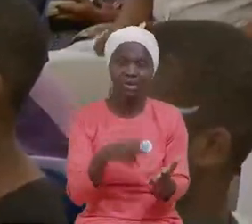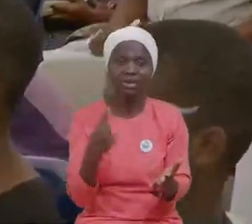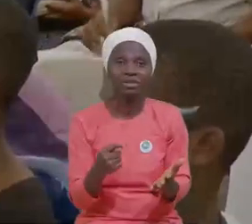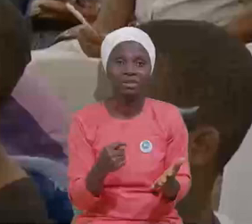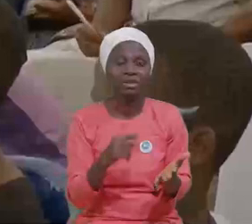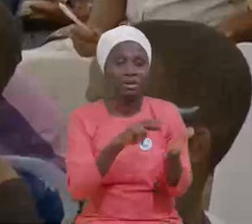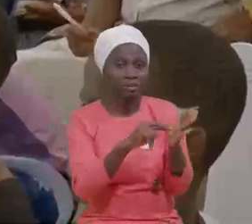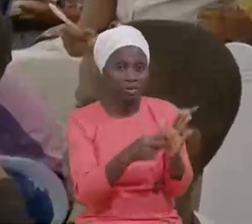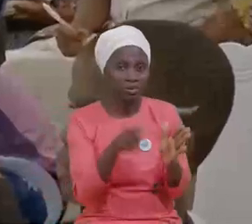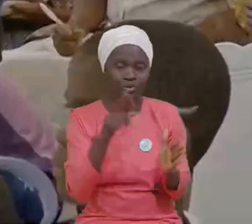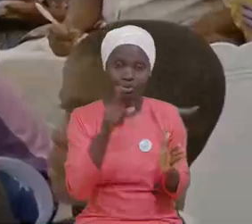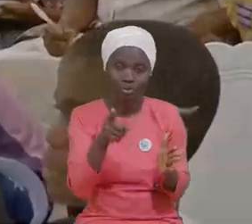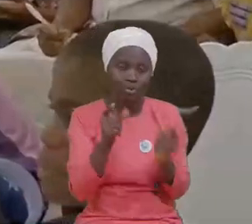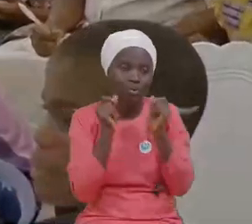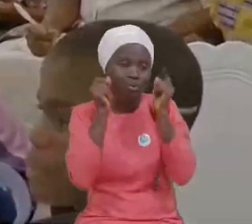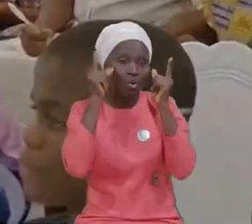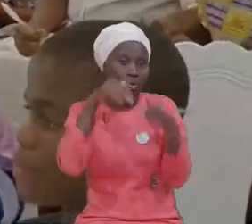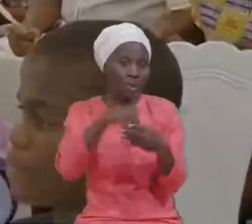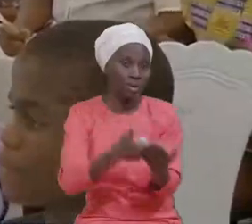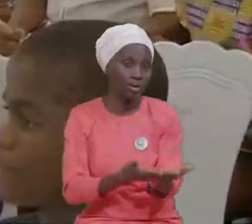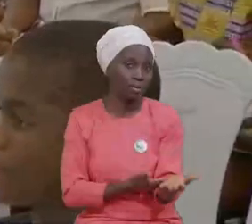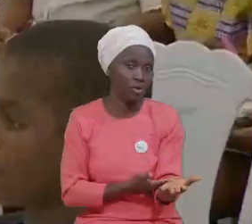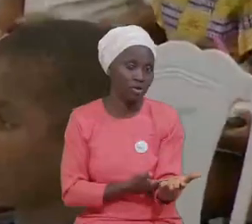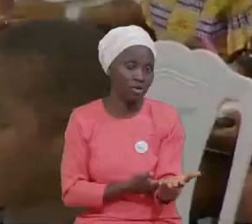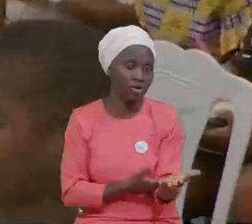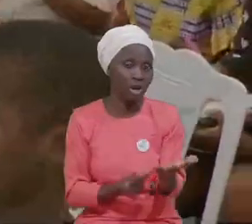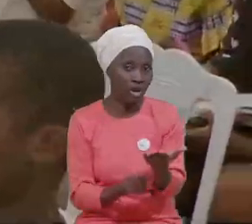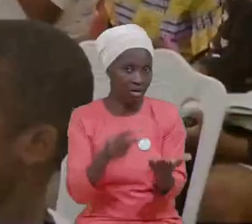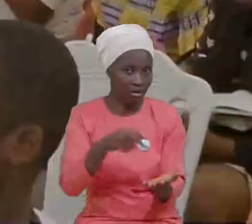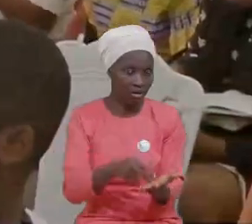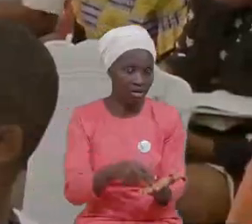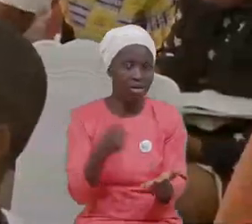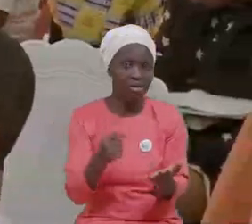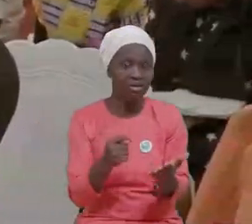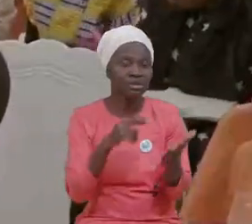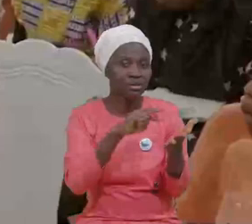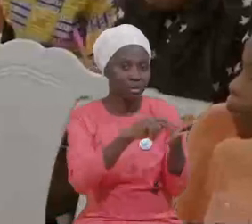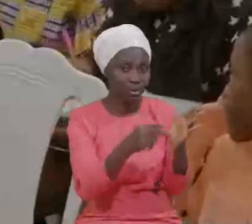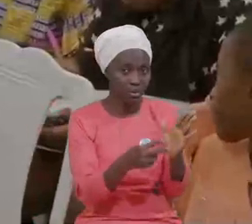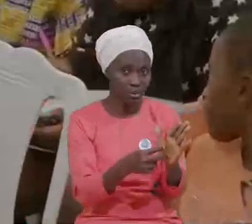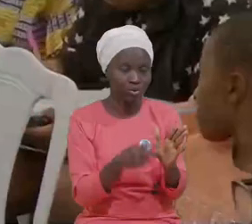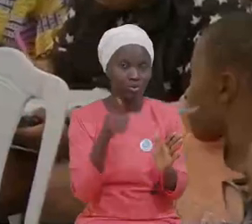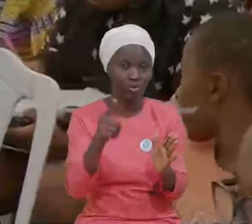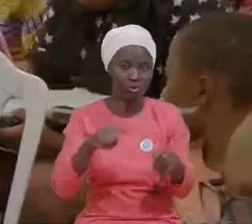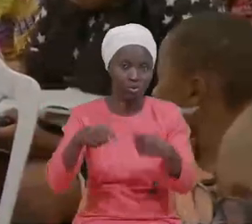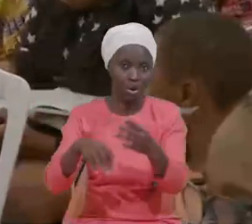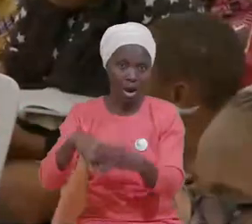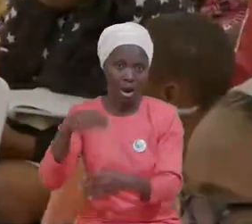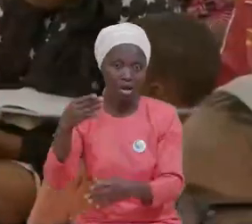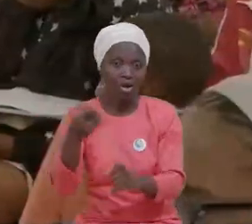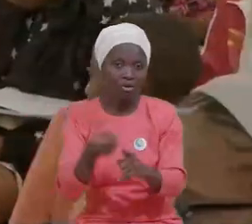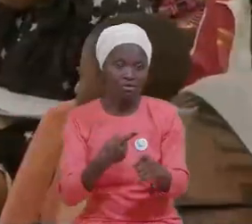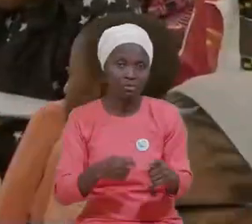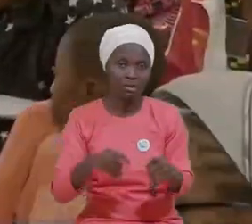laquelle tu te lèves, la raison pour laquelle tu te lèves le matin, lève-toi, la raison pour laquelle tu sors